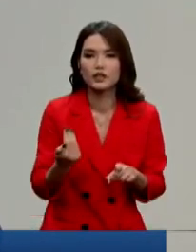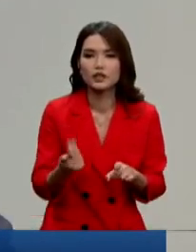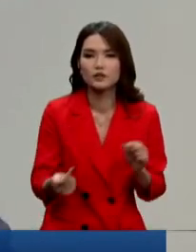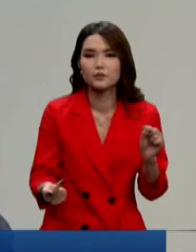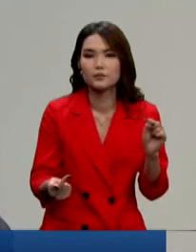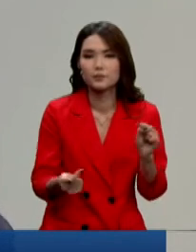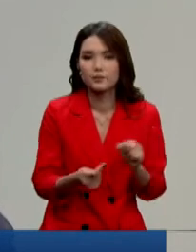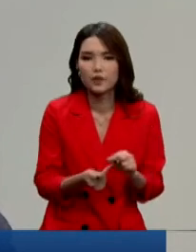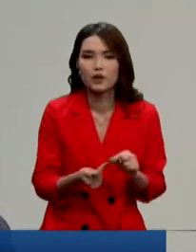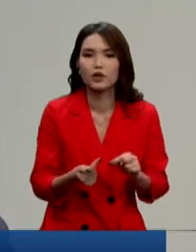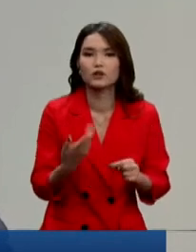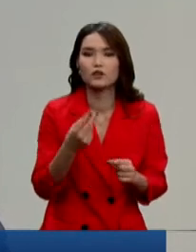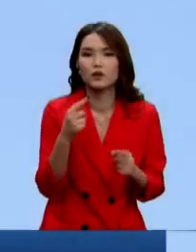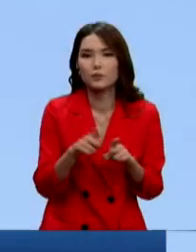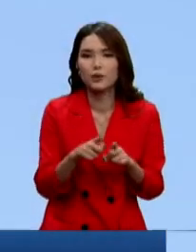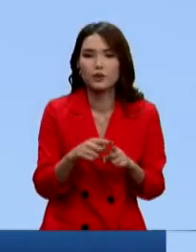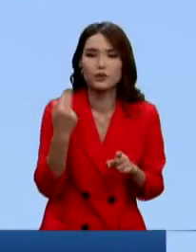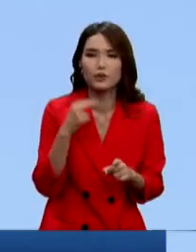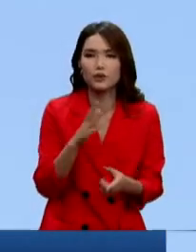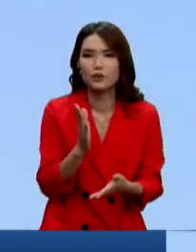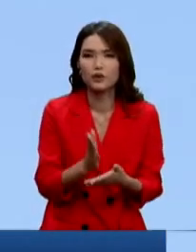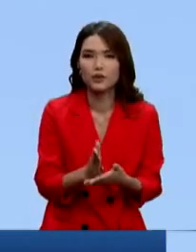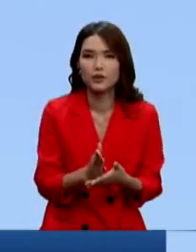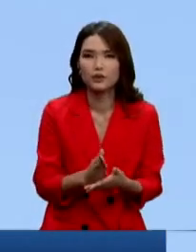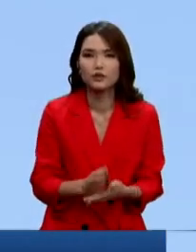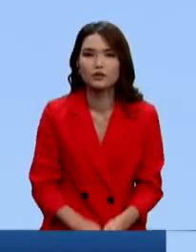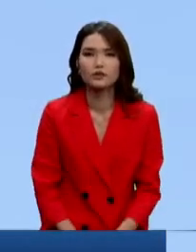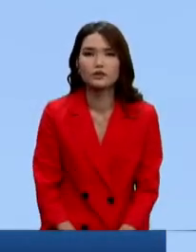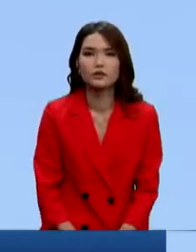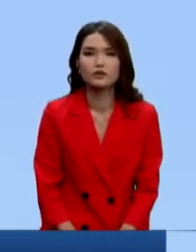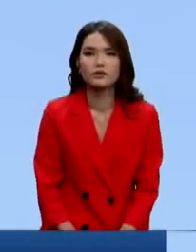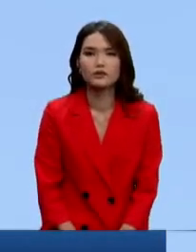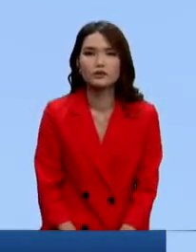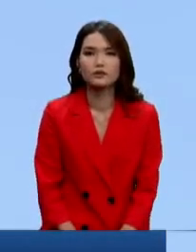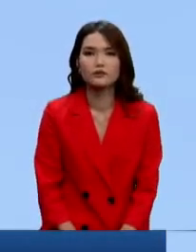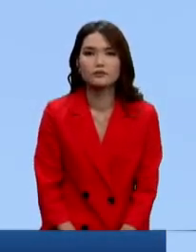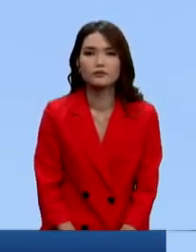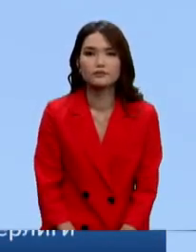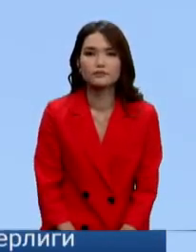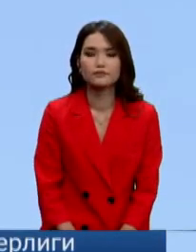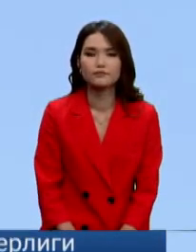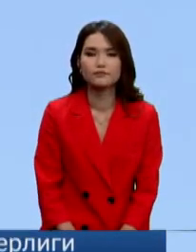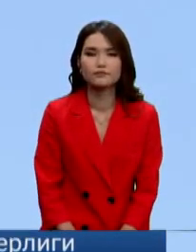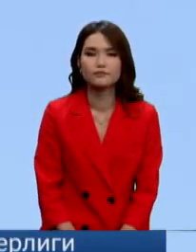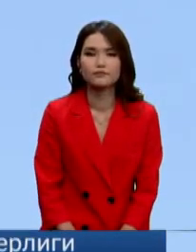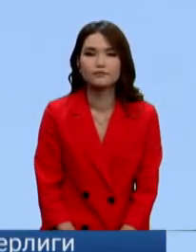Сол осы жұмыста тоқтамауымыз керек. Саят Ермек, Ерлан Сарманов, Әмір Ибатов, Атамекен Бизнес.